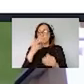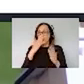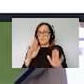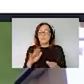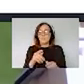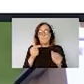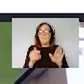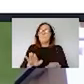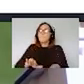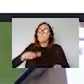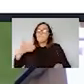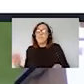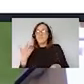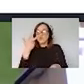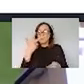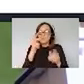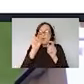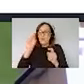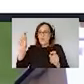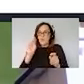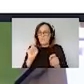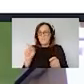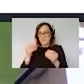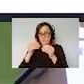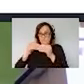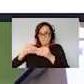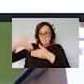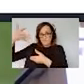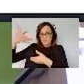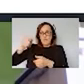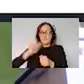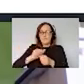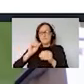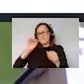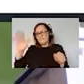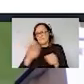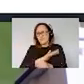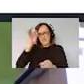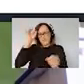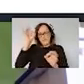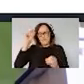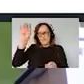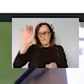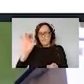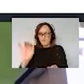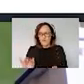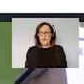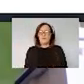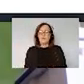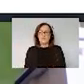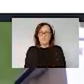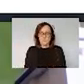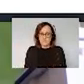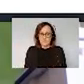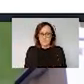dolnym rogu pojawiły się trzy kropki. Te trzy kropki, kiedy rozwiniemy, mamy moc informacji. O, jest intuicyjny, tak, Pani Ewelino, zgadza się, bardzo